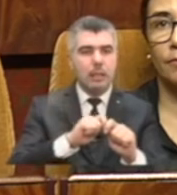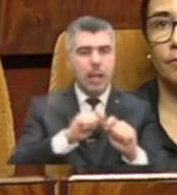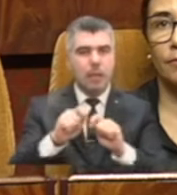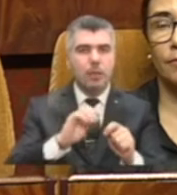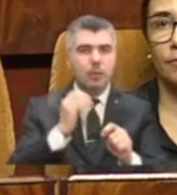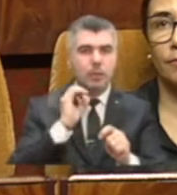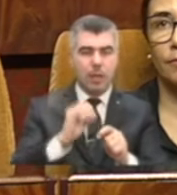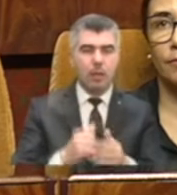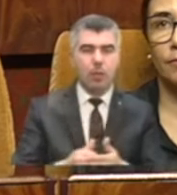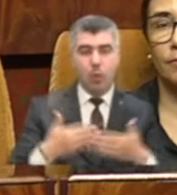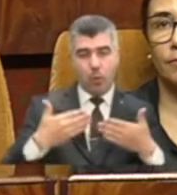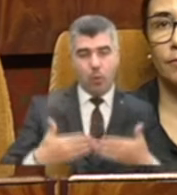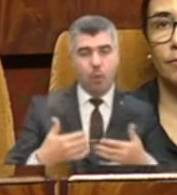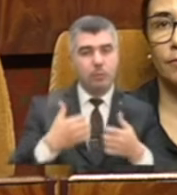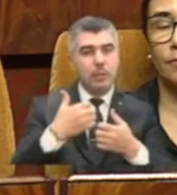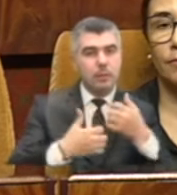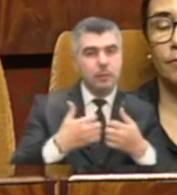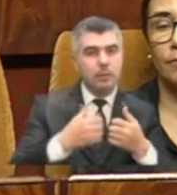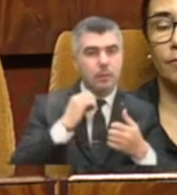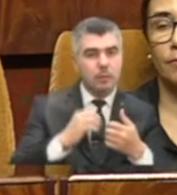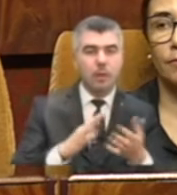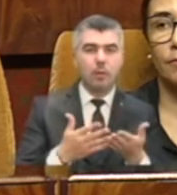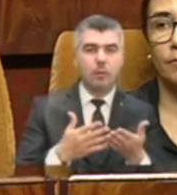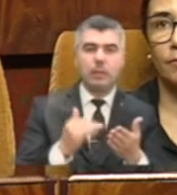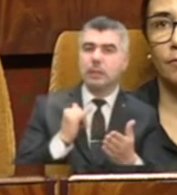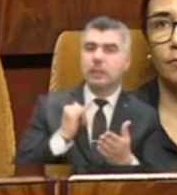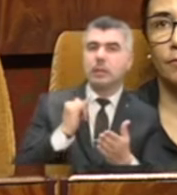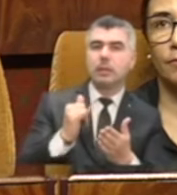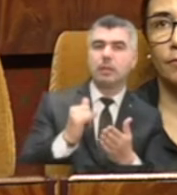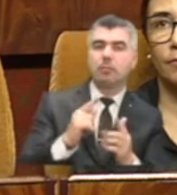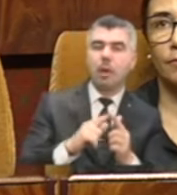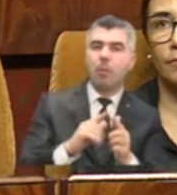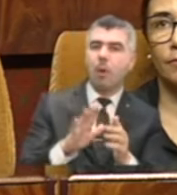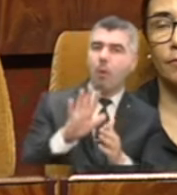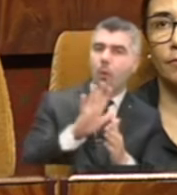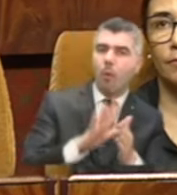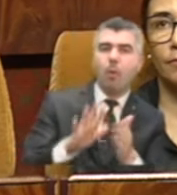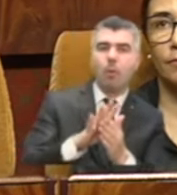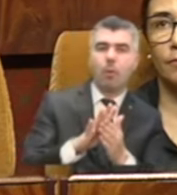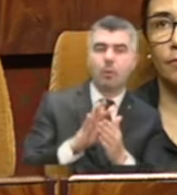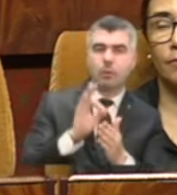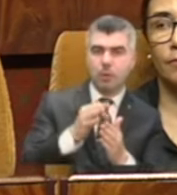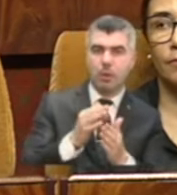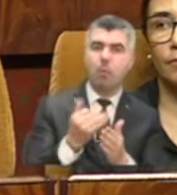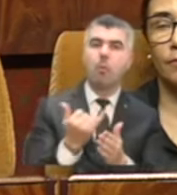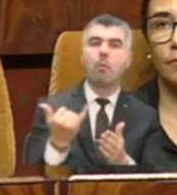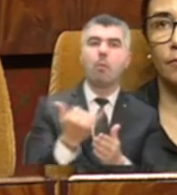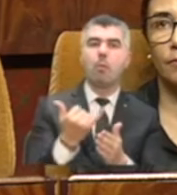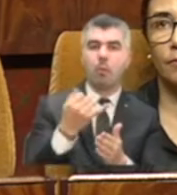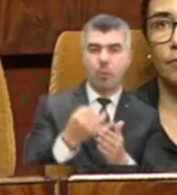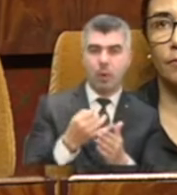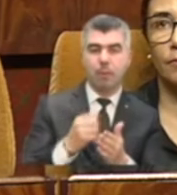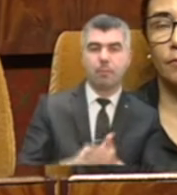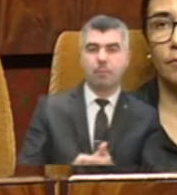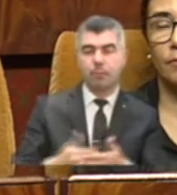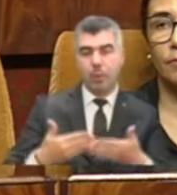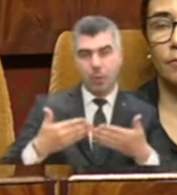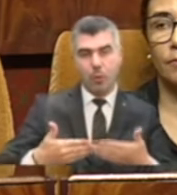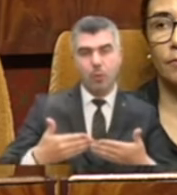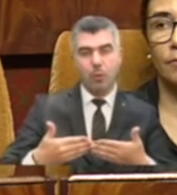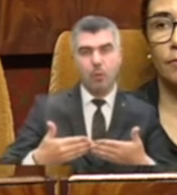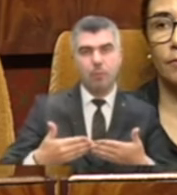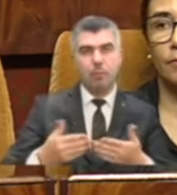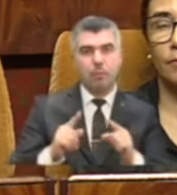ليكو سيستيم، هذا النظام، هذا الاقتصاد الدائري، يمكننا نسدوا الحلقة ديالو باش نقدروا نقولوا بأننا اليوم